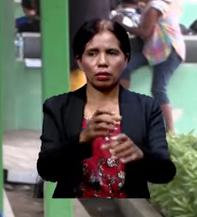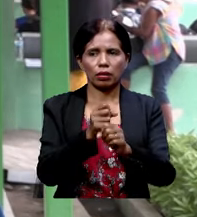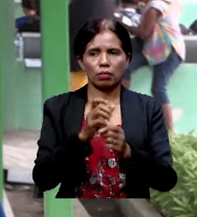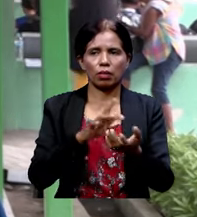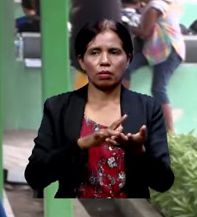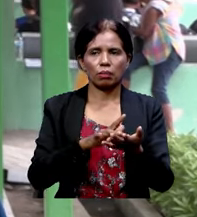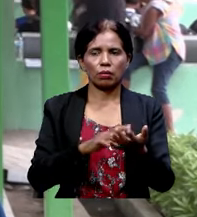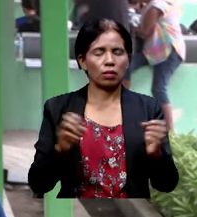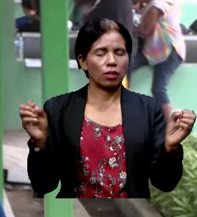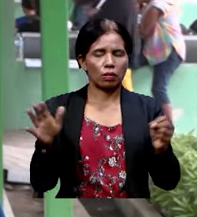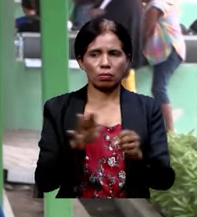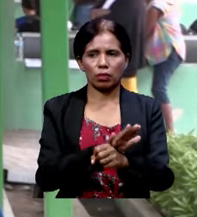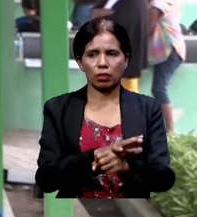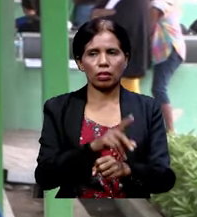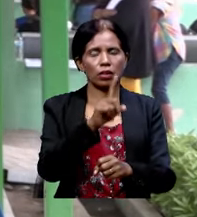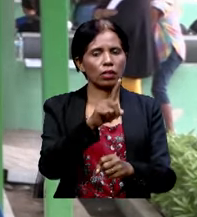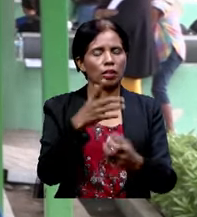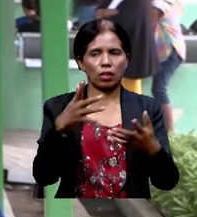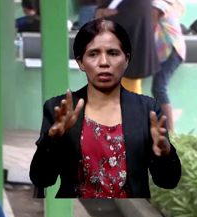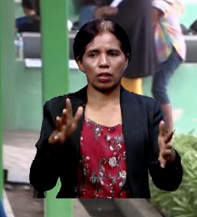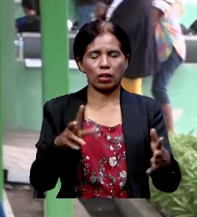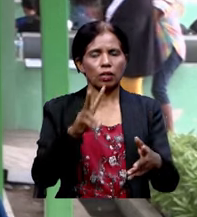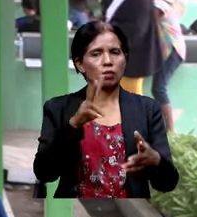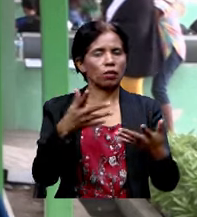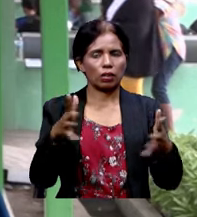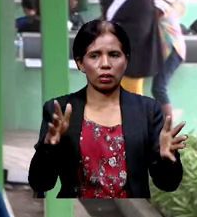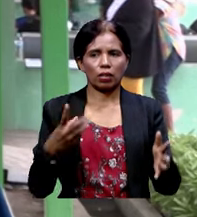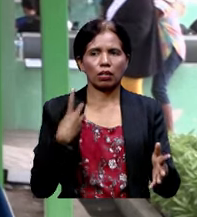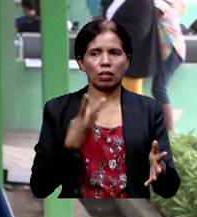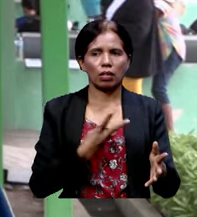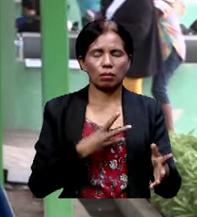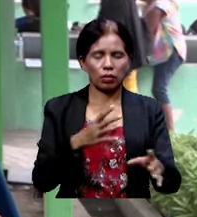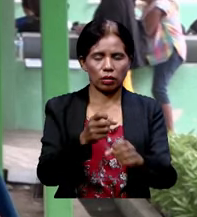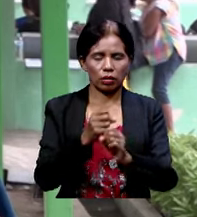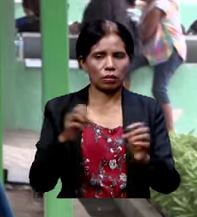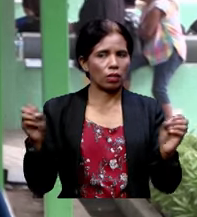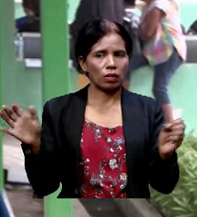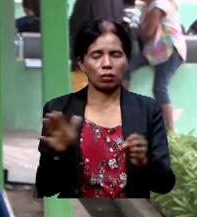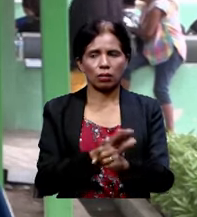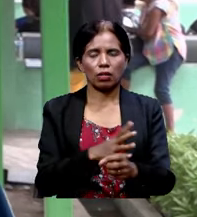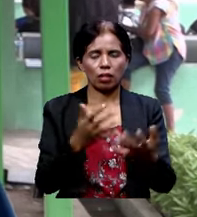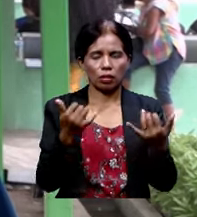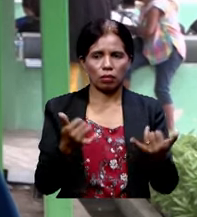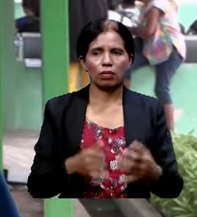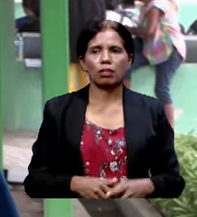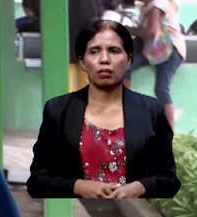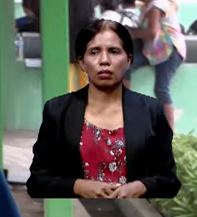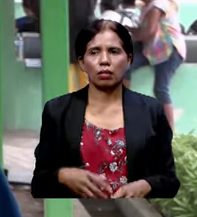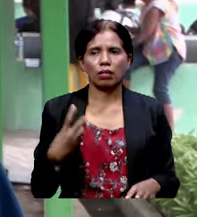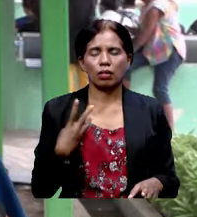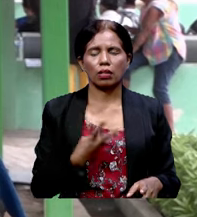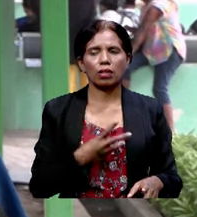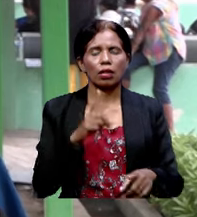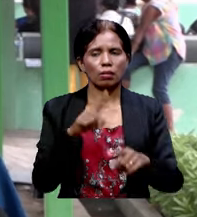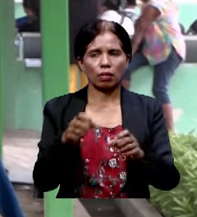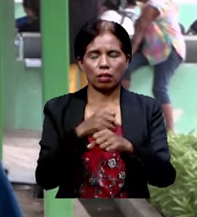dharma la kumpleto dharma ida laya dharma rua laya ansane an simu la kumpleto agor laya ne ita label halu bati ta